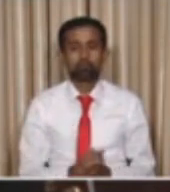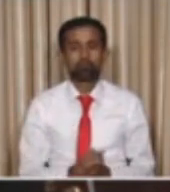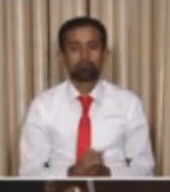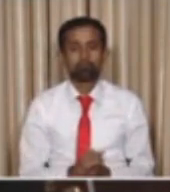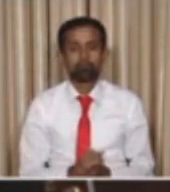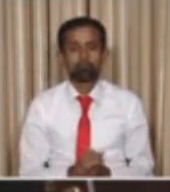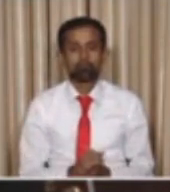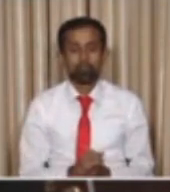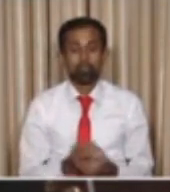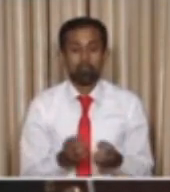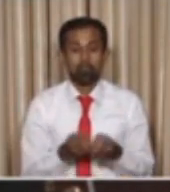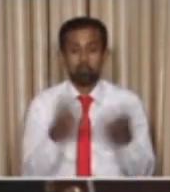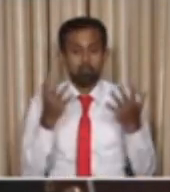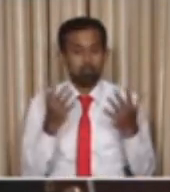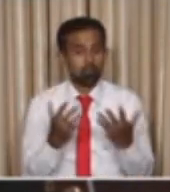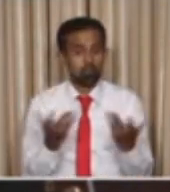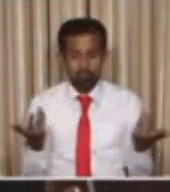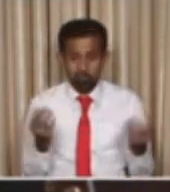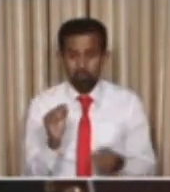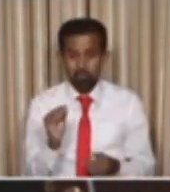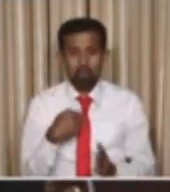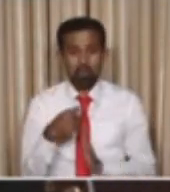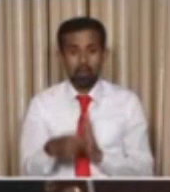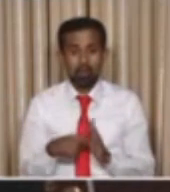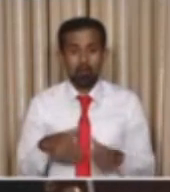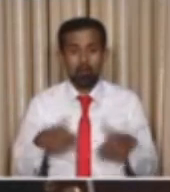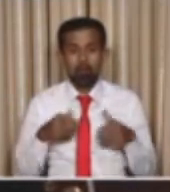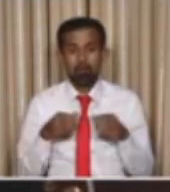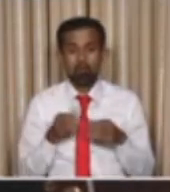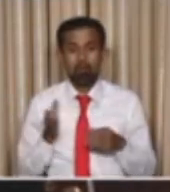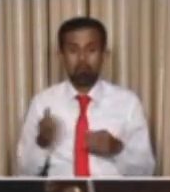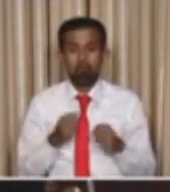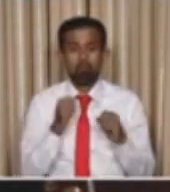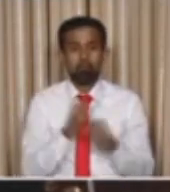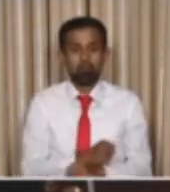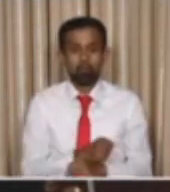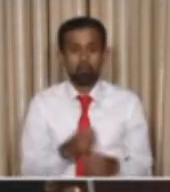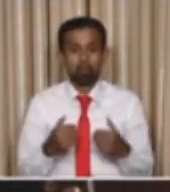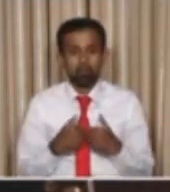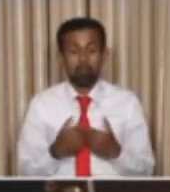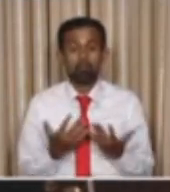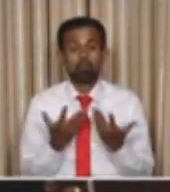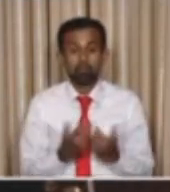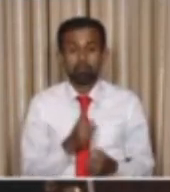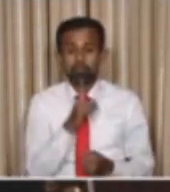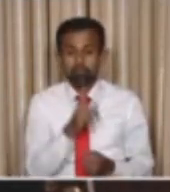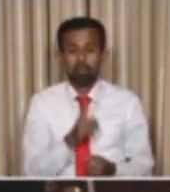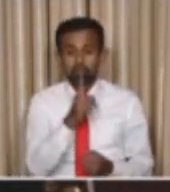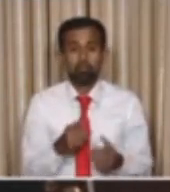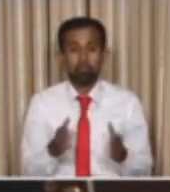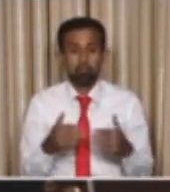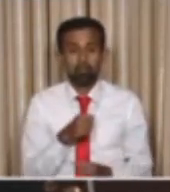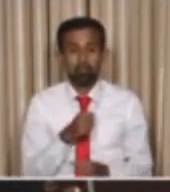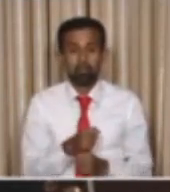ඒ බෝම්බ නොහෙළුවත් අපේ රටේදී මේ සෞඛ්‍යංශයේ සිද්ධ වෙලා තියෙන කඩාවැටීම අපි කතරම්ම කියාපෑවත්